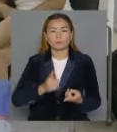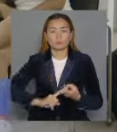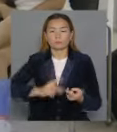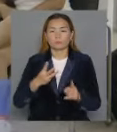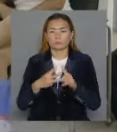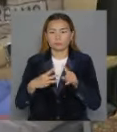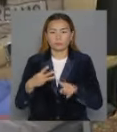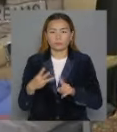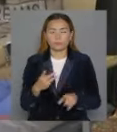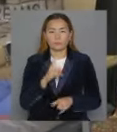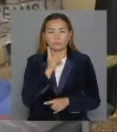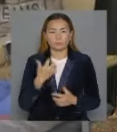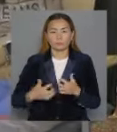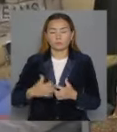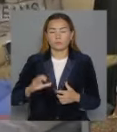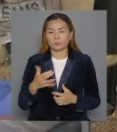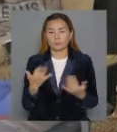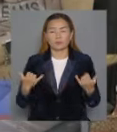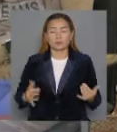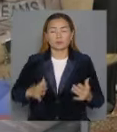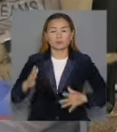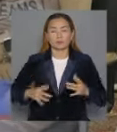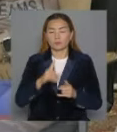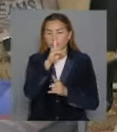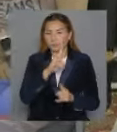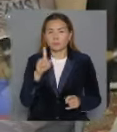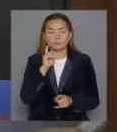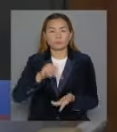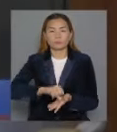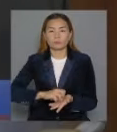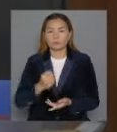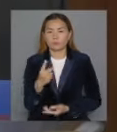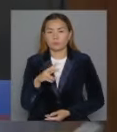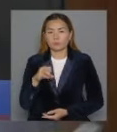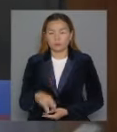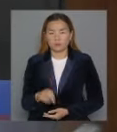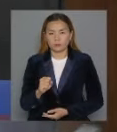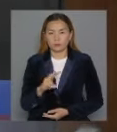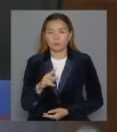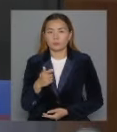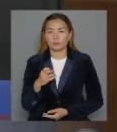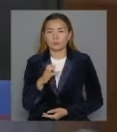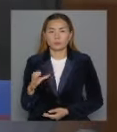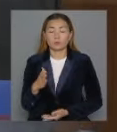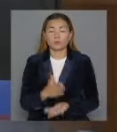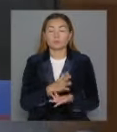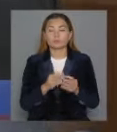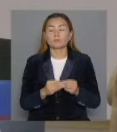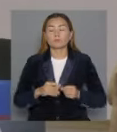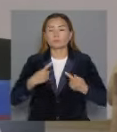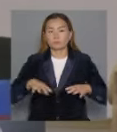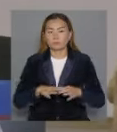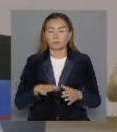үшке бөлінеді. Жас, орта, күміс. Бүгінгі семинардың ең жас қатысушысы 11 жасар Шыңғыс Шахимарданұлы. Ол ерікті